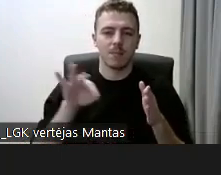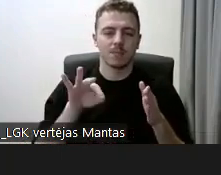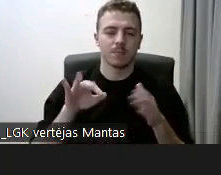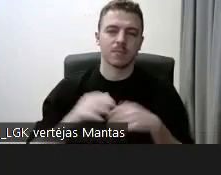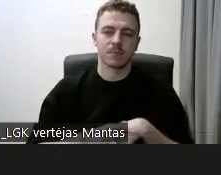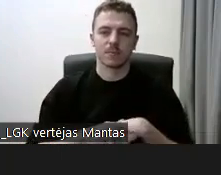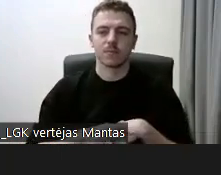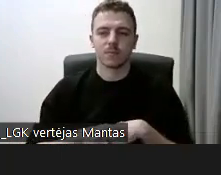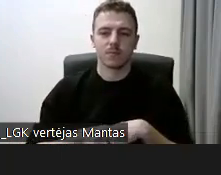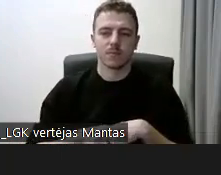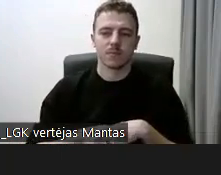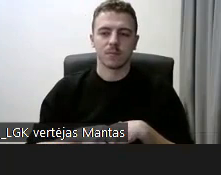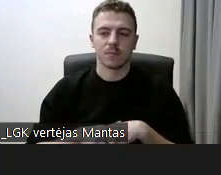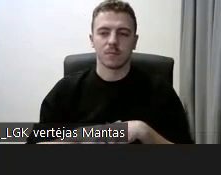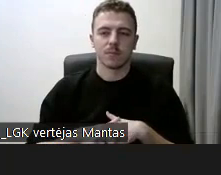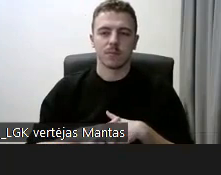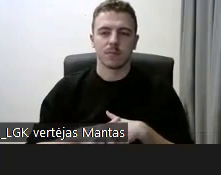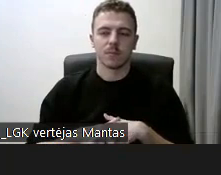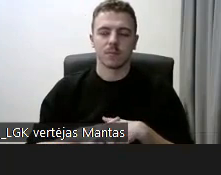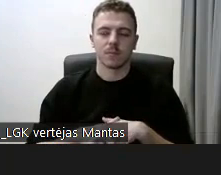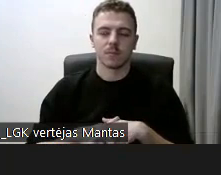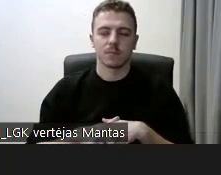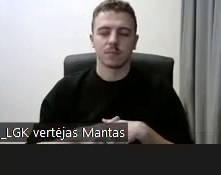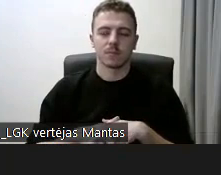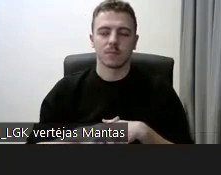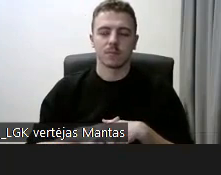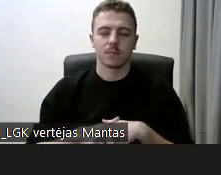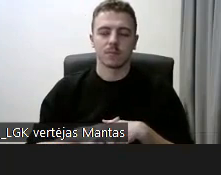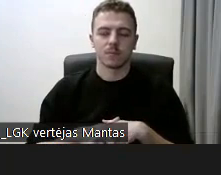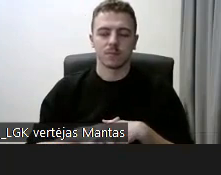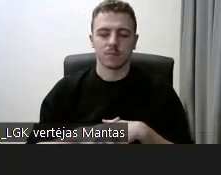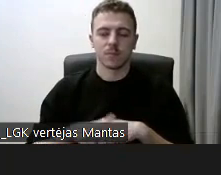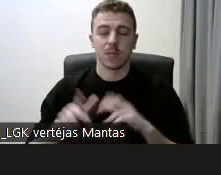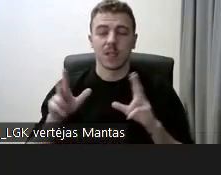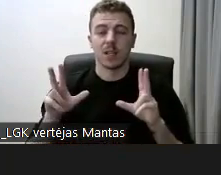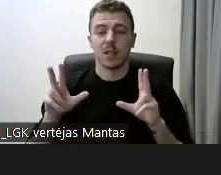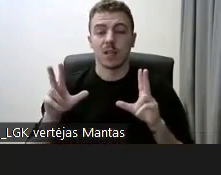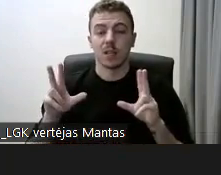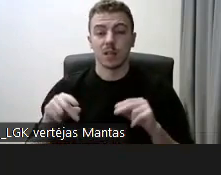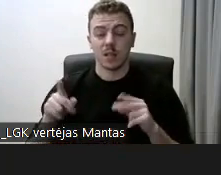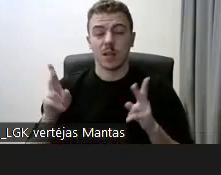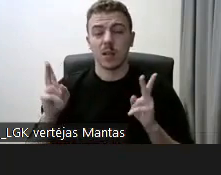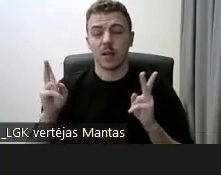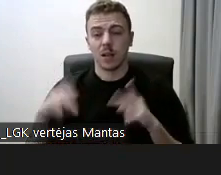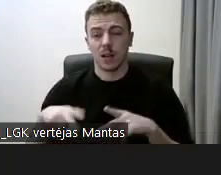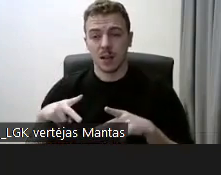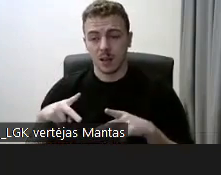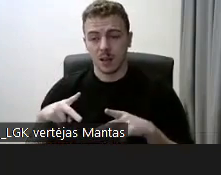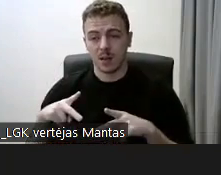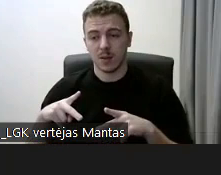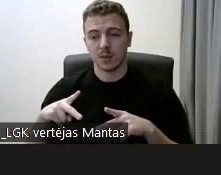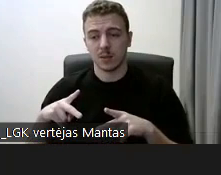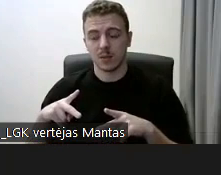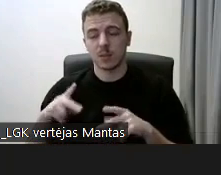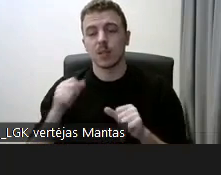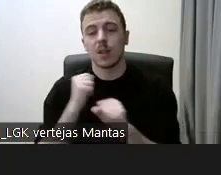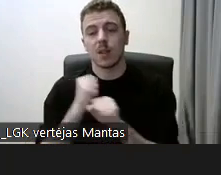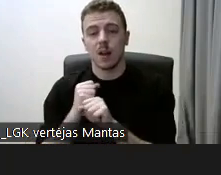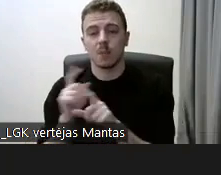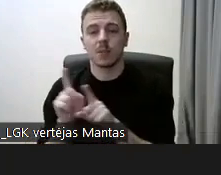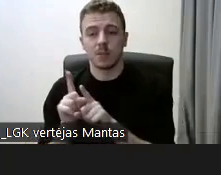Ir taigi, taip, erdvės yra reikalingos, bet reikalingas ir darbas. Bet tai, kas